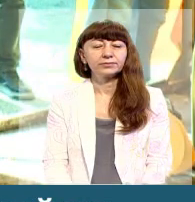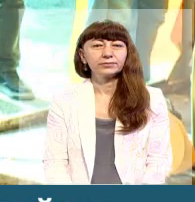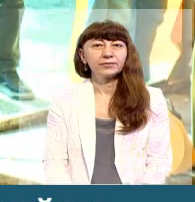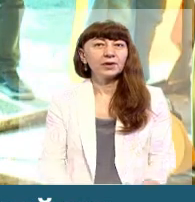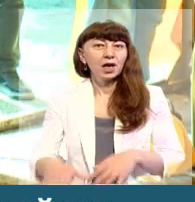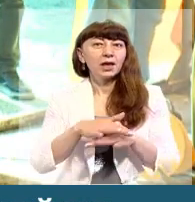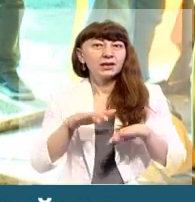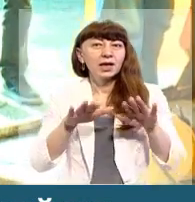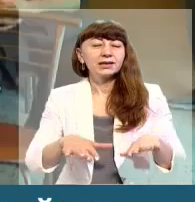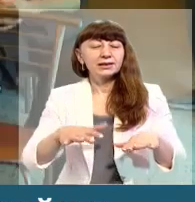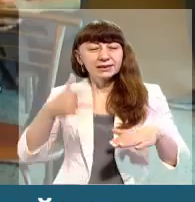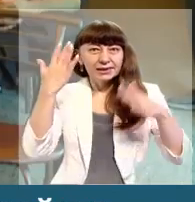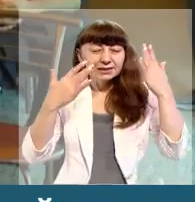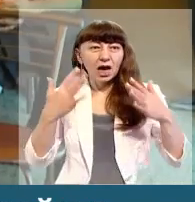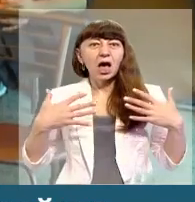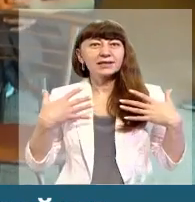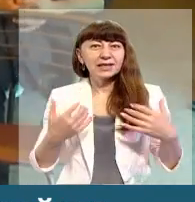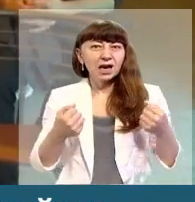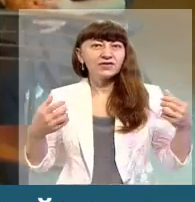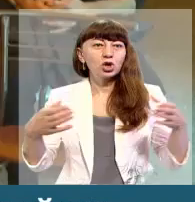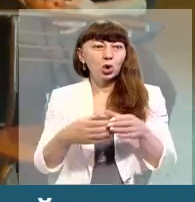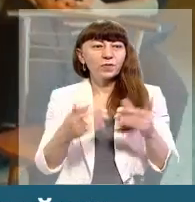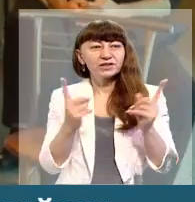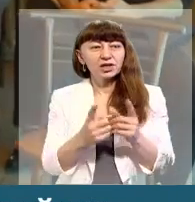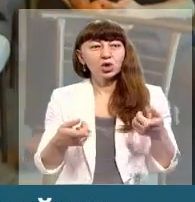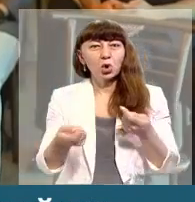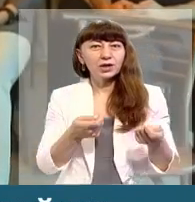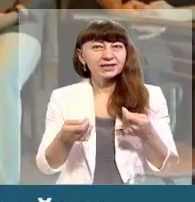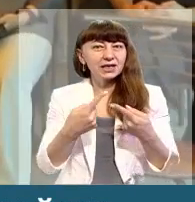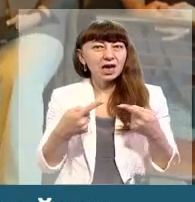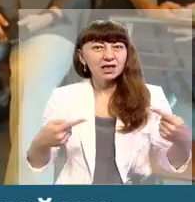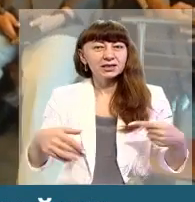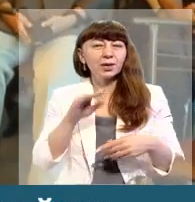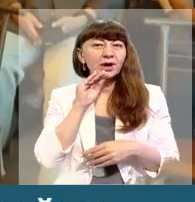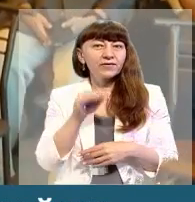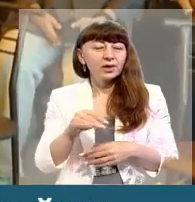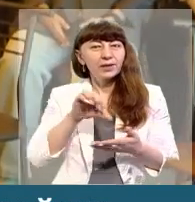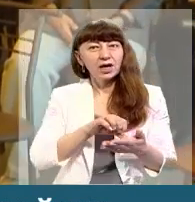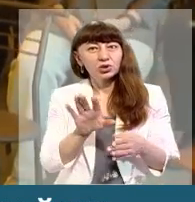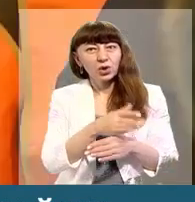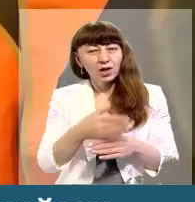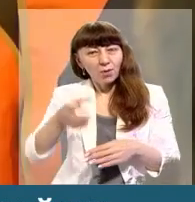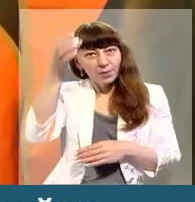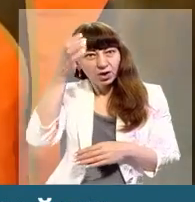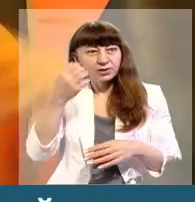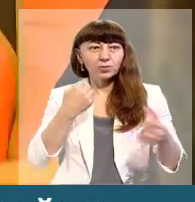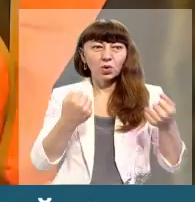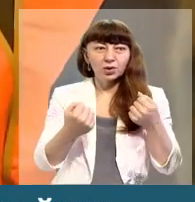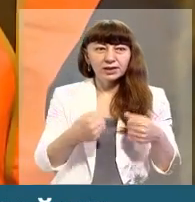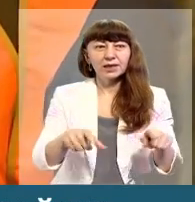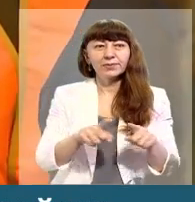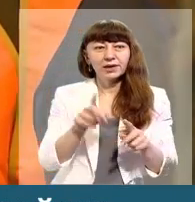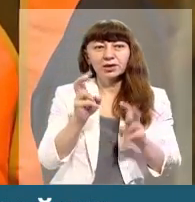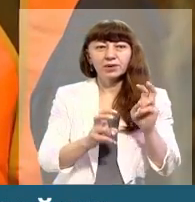На площадке детско-оздоровительного комплекса собрались организации разных сфер деятельности. Это представители отдела образования, спорта, а